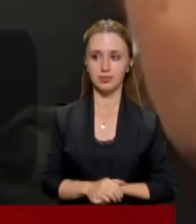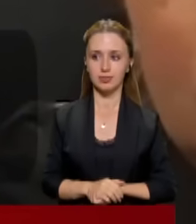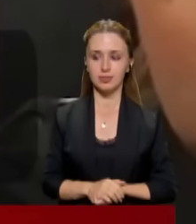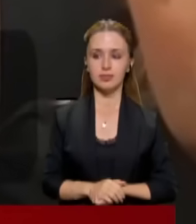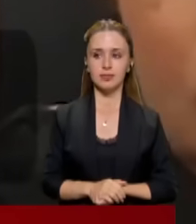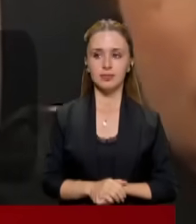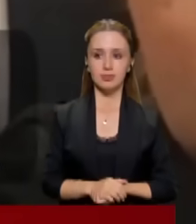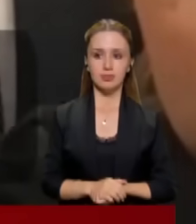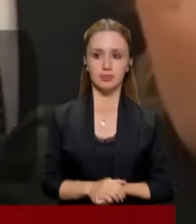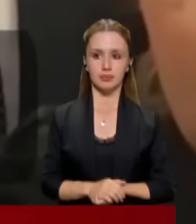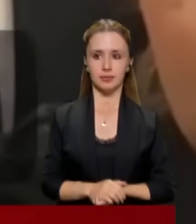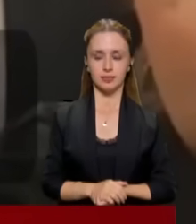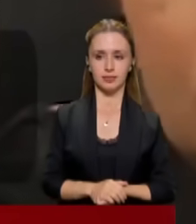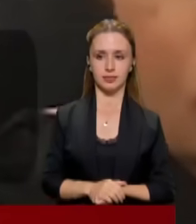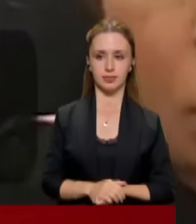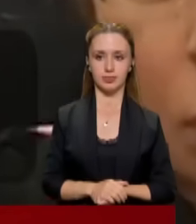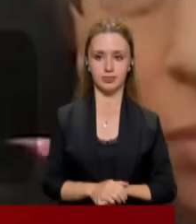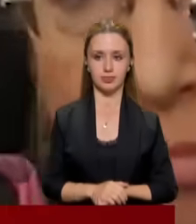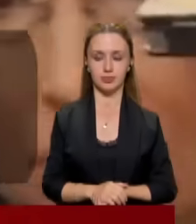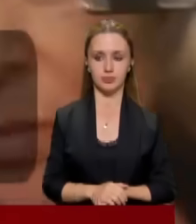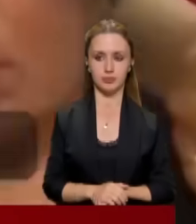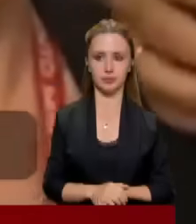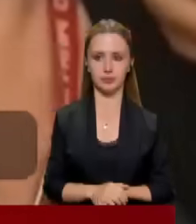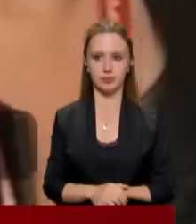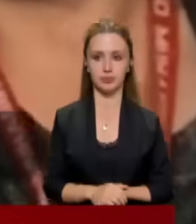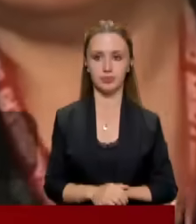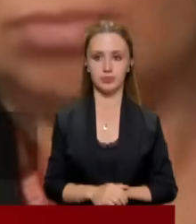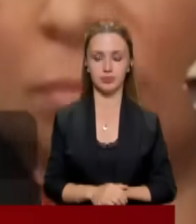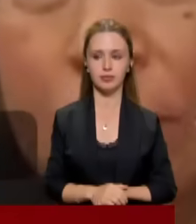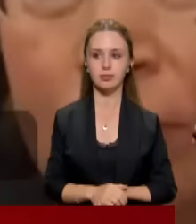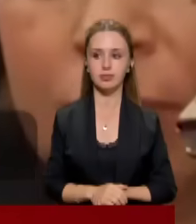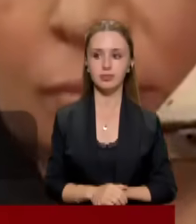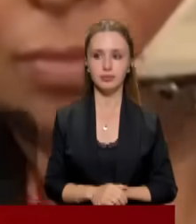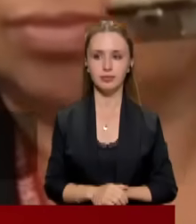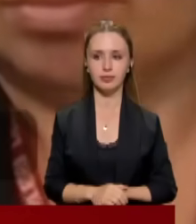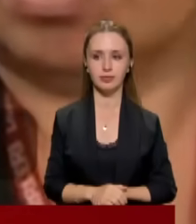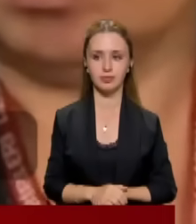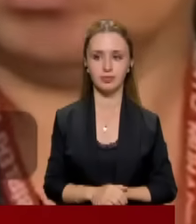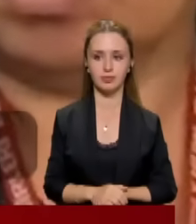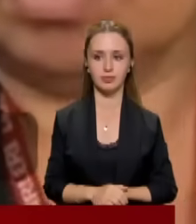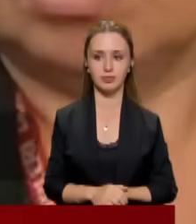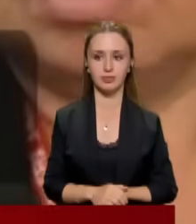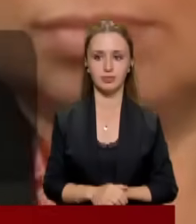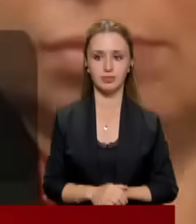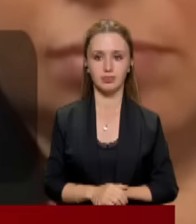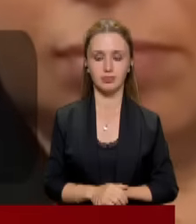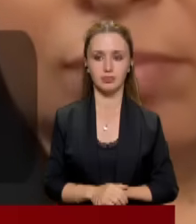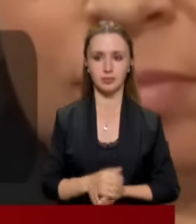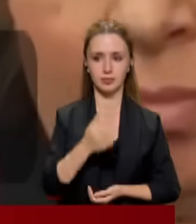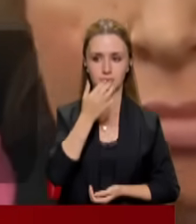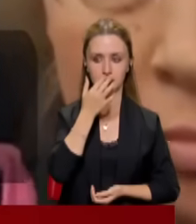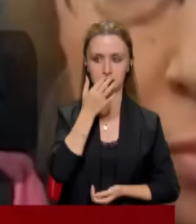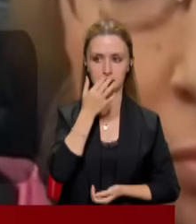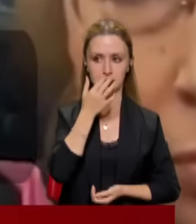bir vaat de vardı. Bununla ilgili bir takvimle ilgili görüşmeleriniz oldu mu? Bir müjde gelir mi? Bizim bir özel